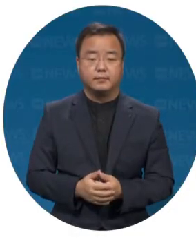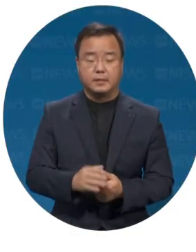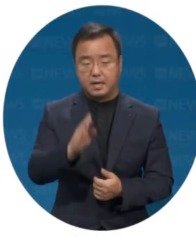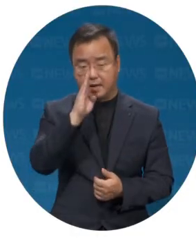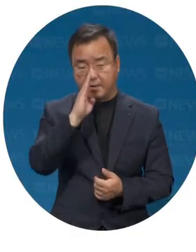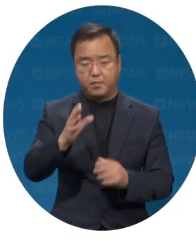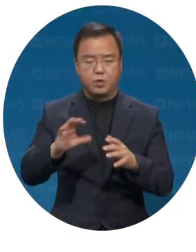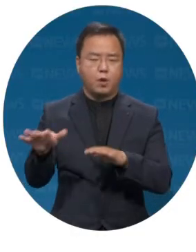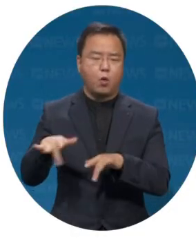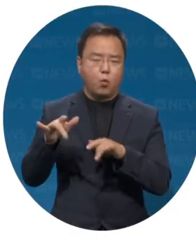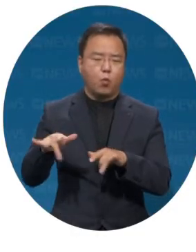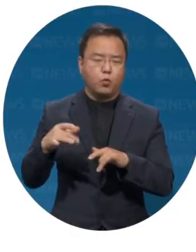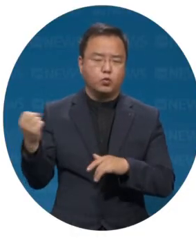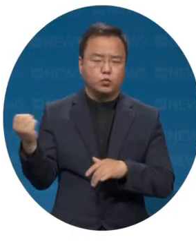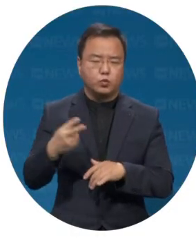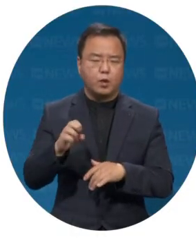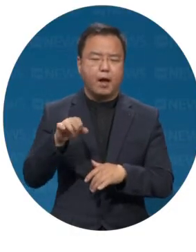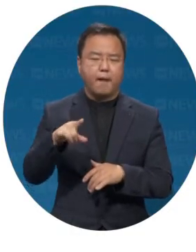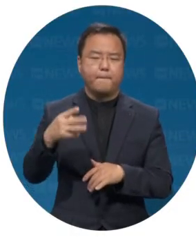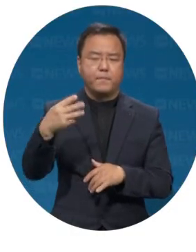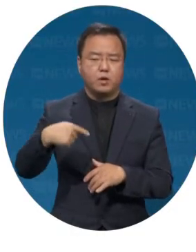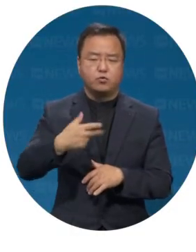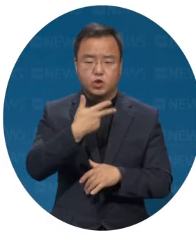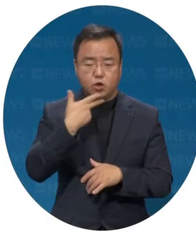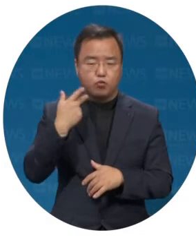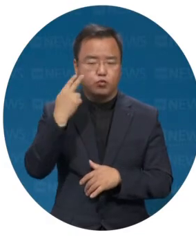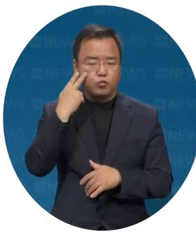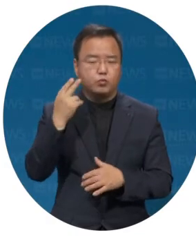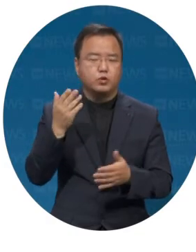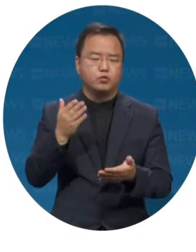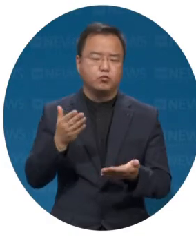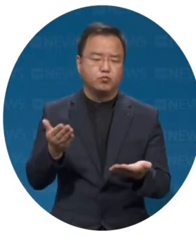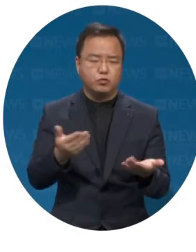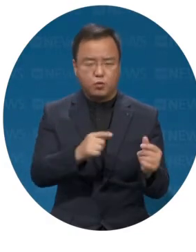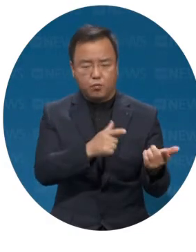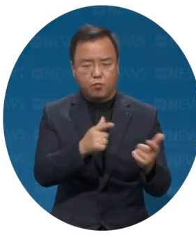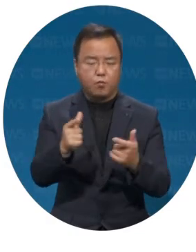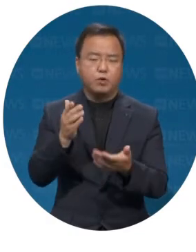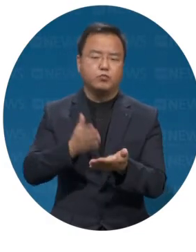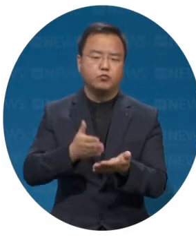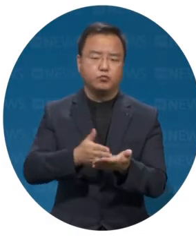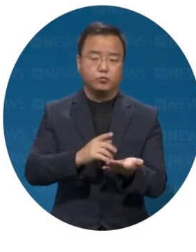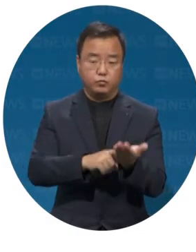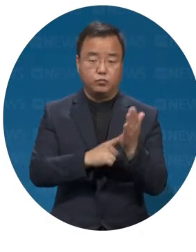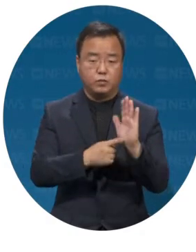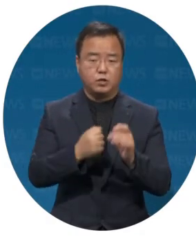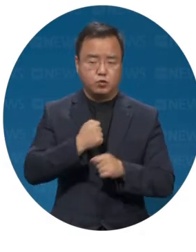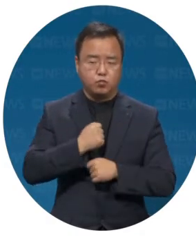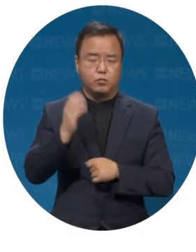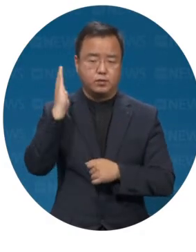벨기에와 호주뿐 아니라 페루, 영국, 미국에서도 이와 같은 경고가 나오고 있습니다.